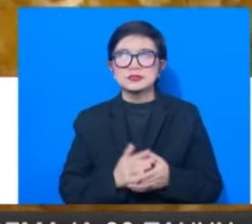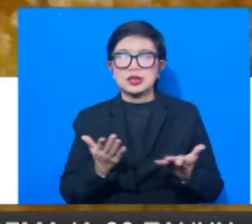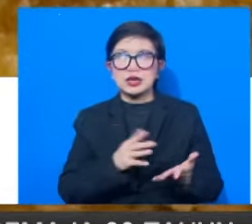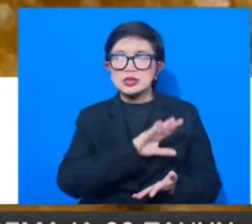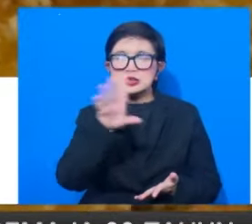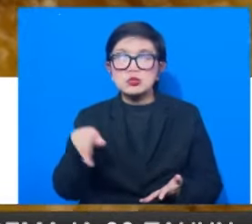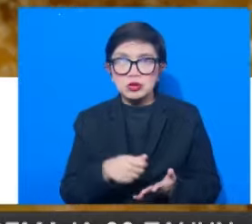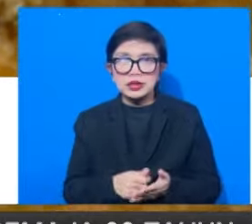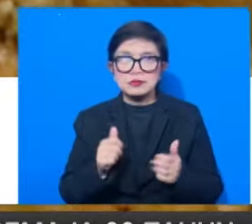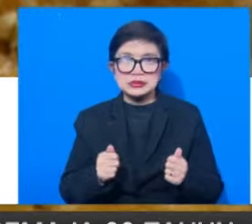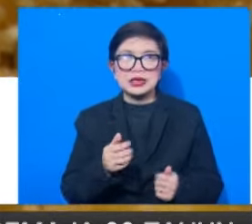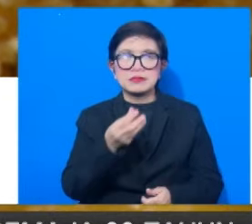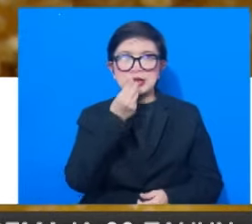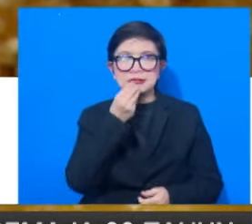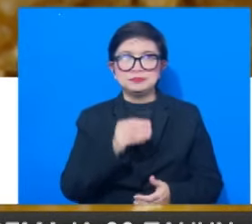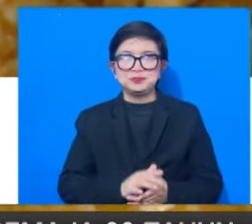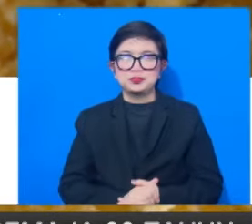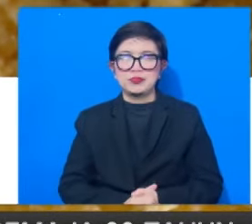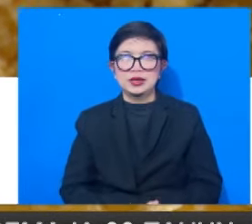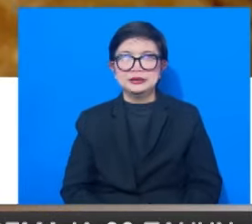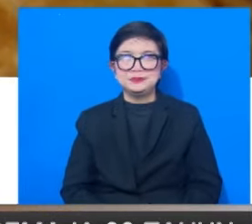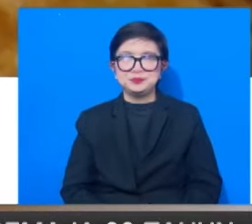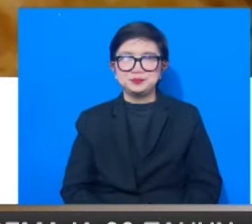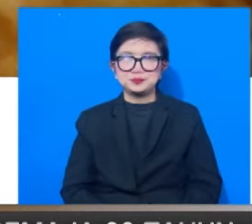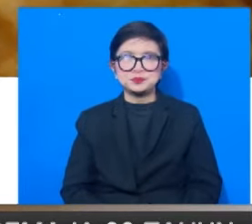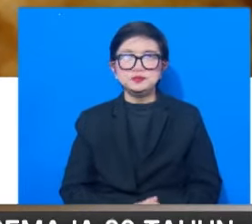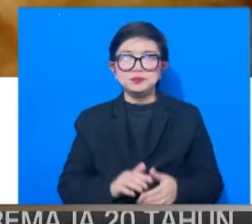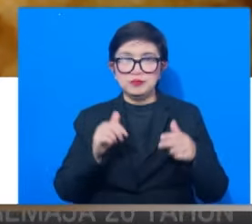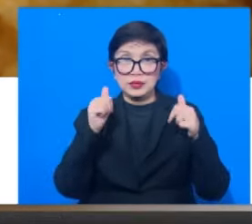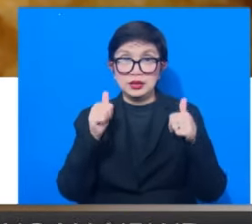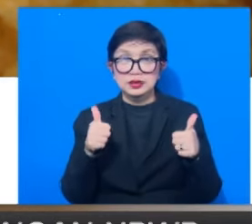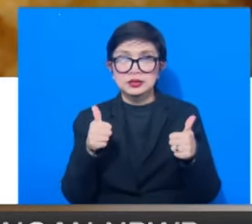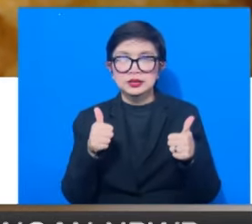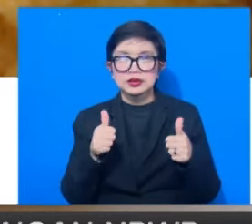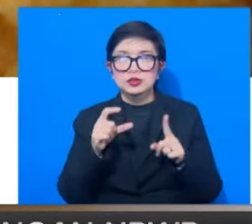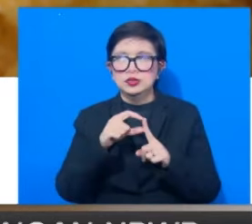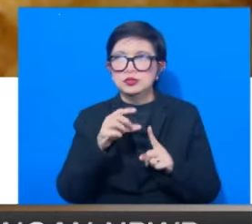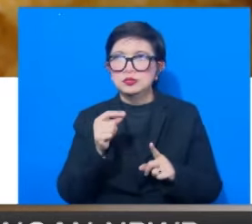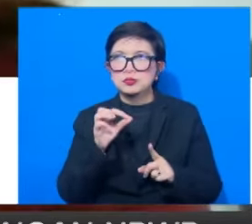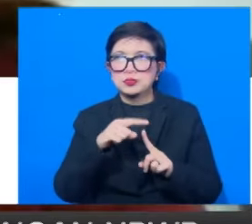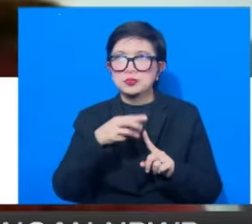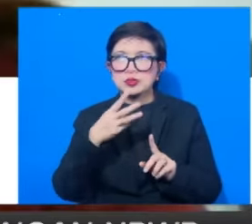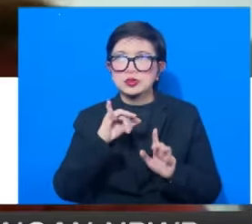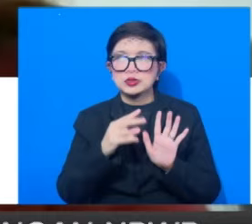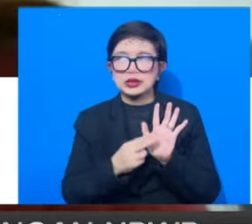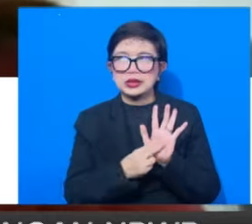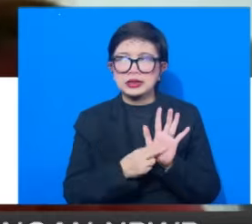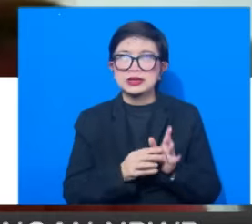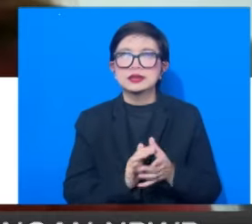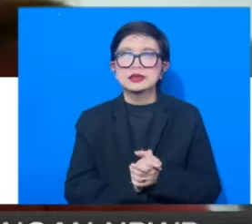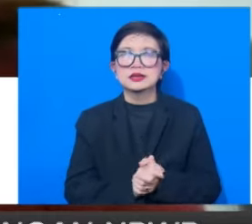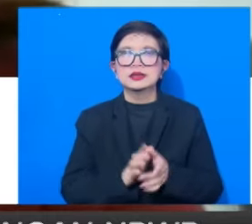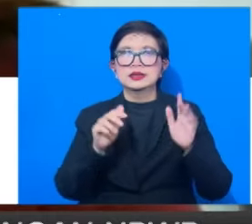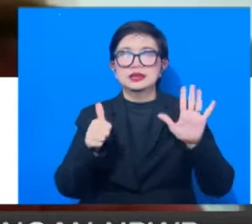tidak. Karena di dalam daun katuk dan daun kelor, ini tinggi akan makronutrien seperti protein, itu mencapai 6 gram, kemudian